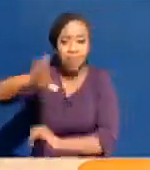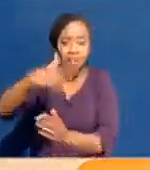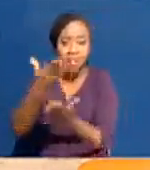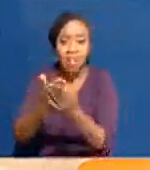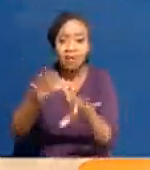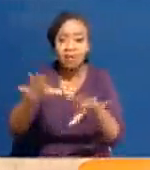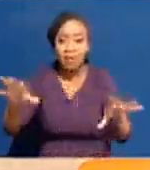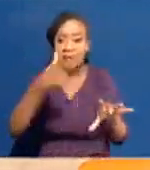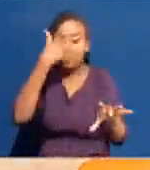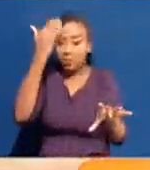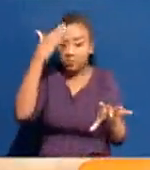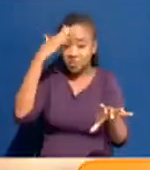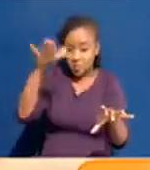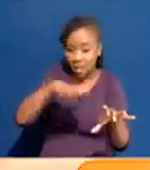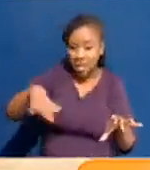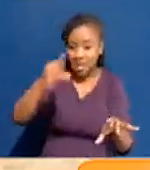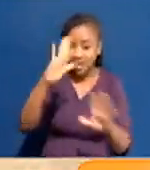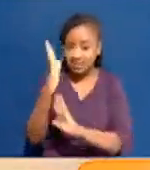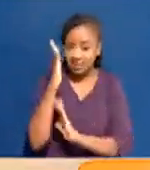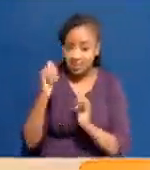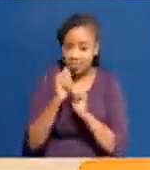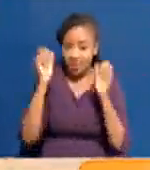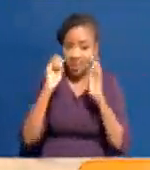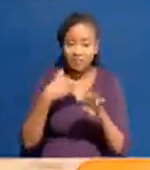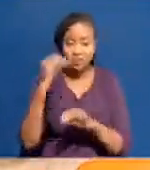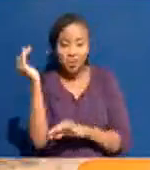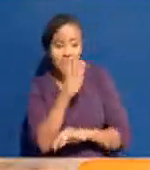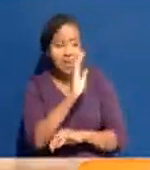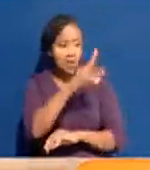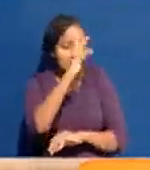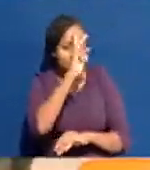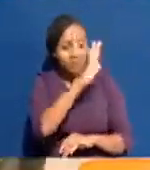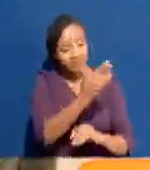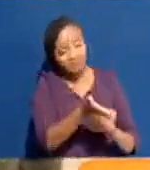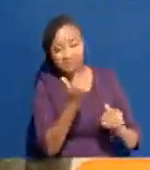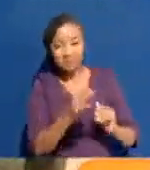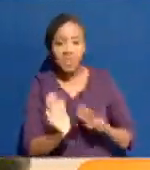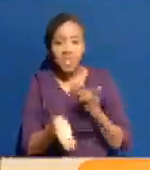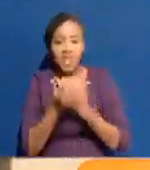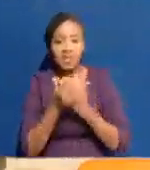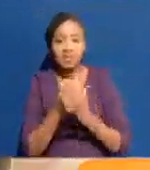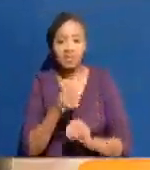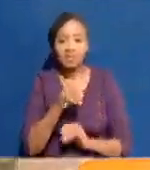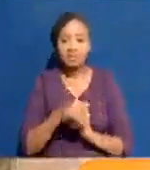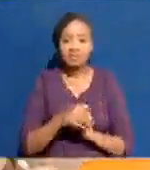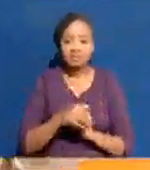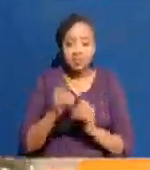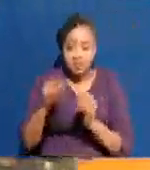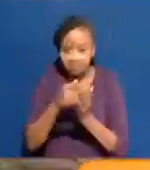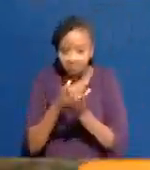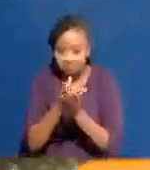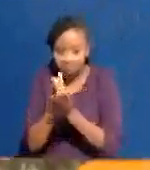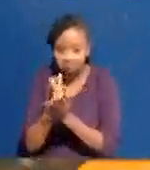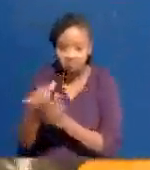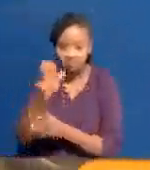ya atiati ya kiusalama eneo hili, tunaiyari kumsaka polisi wa akiba atakayeandamana nasi katika kupenyeza